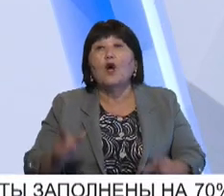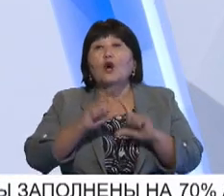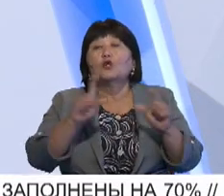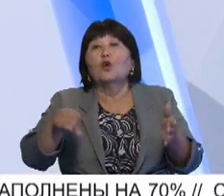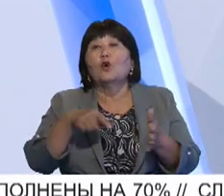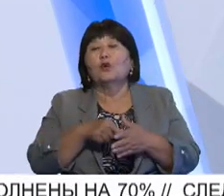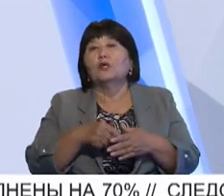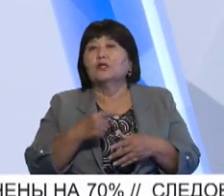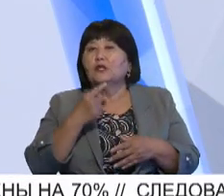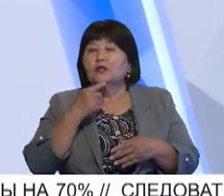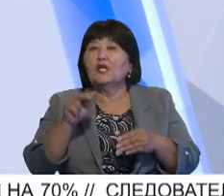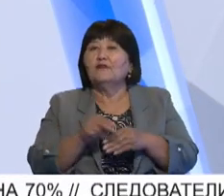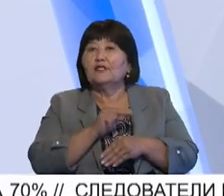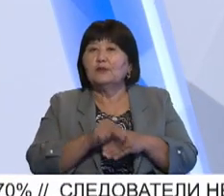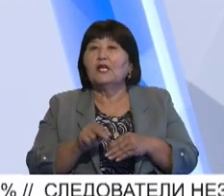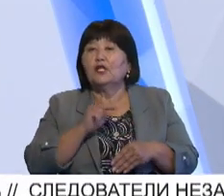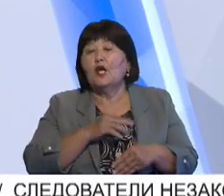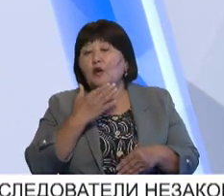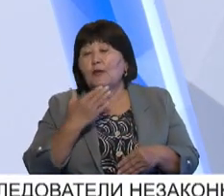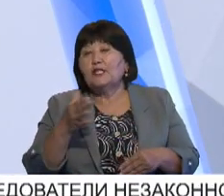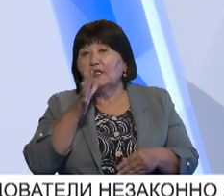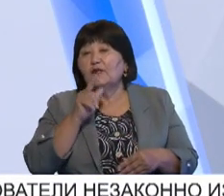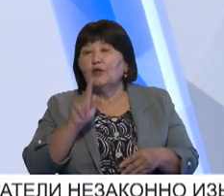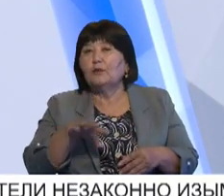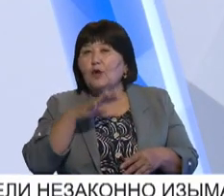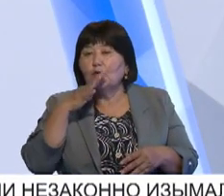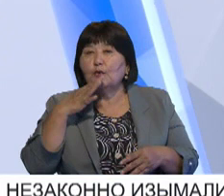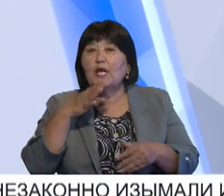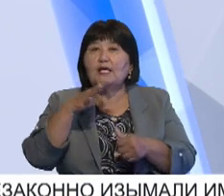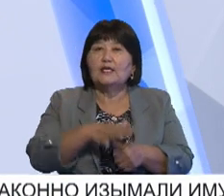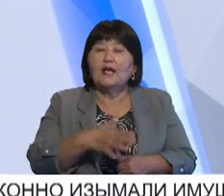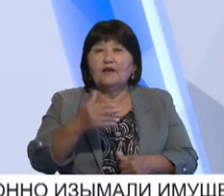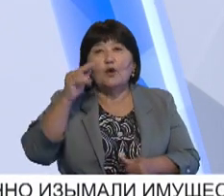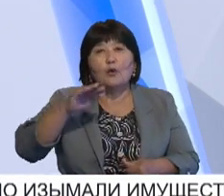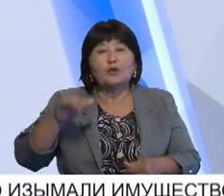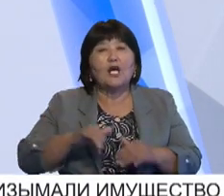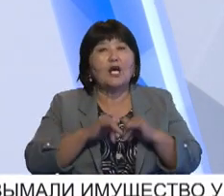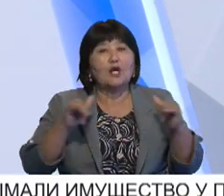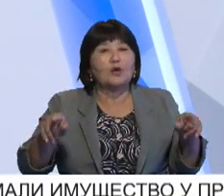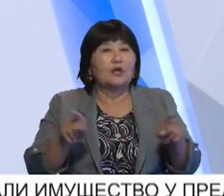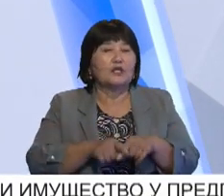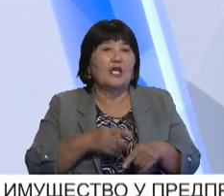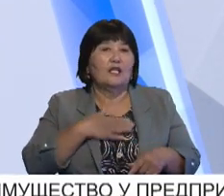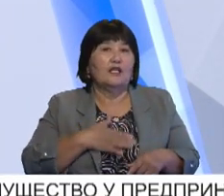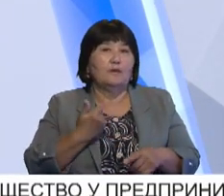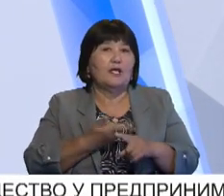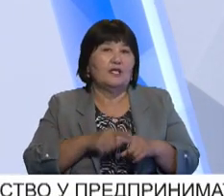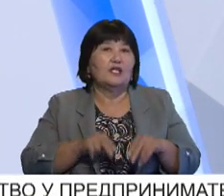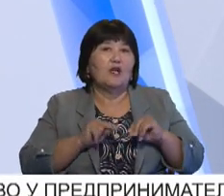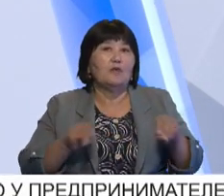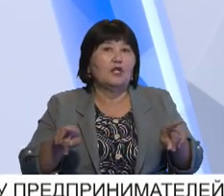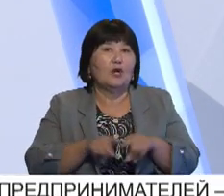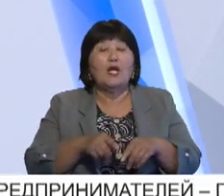школах города хромает воспитательная работа. В последнее время, помимо буллинга и давления среди учащихся, растут и нелицеприятные факты среди